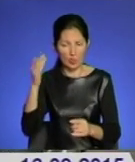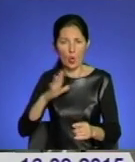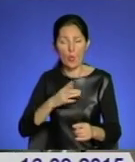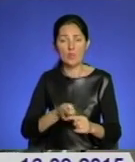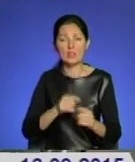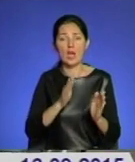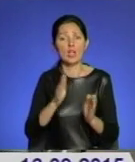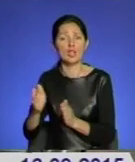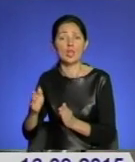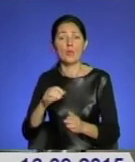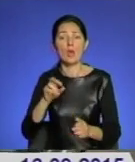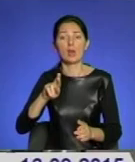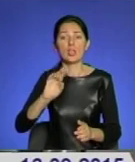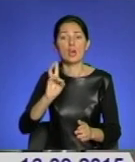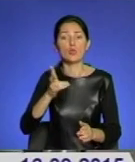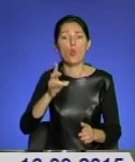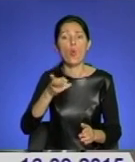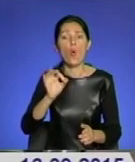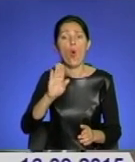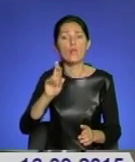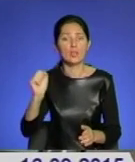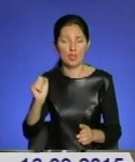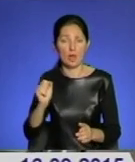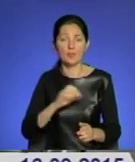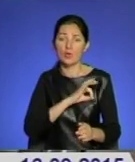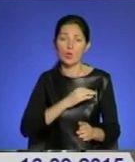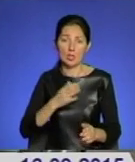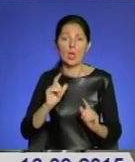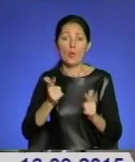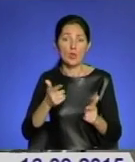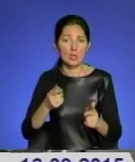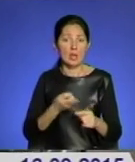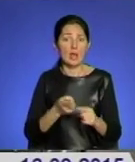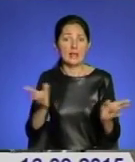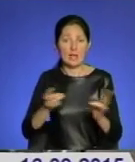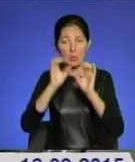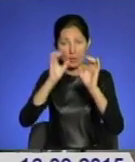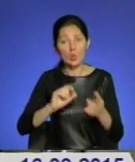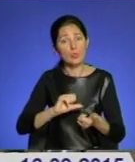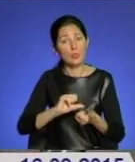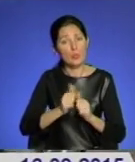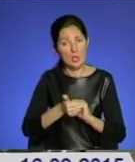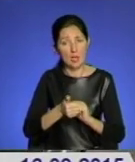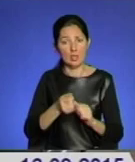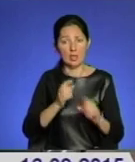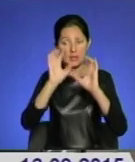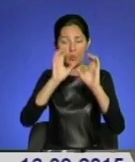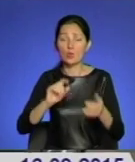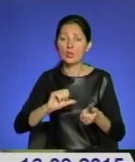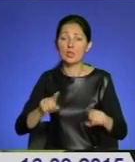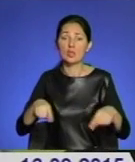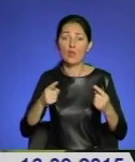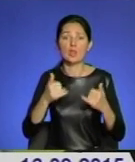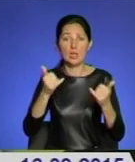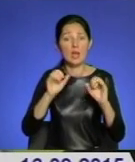може, зі мною погодяться, що все-таки його треба в деяких частинах поміняти, тому що він створений для влади, але не для людей.